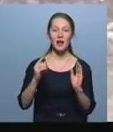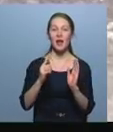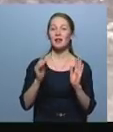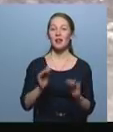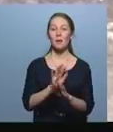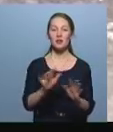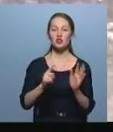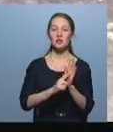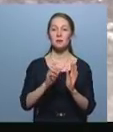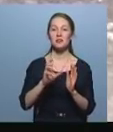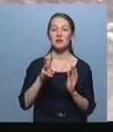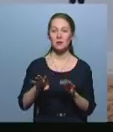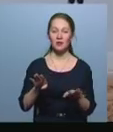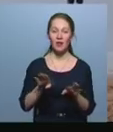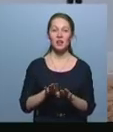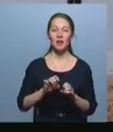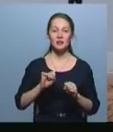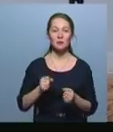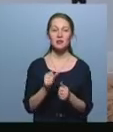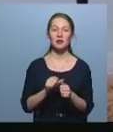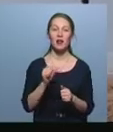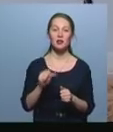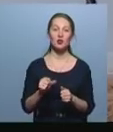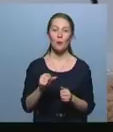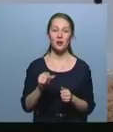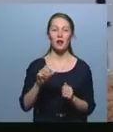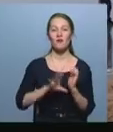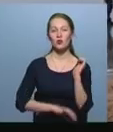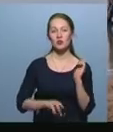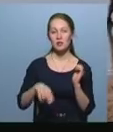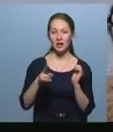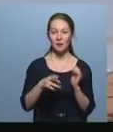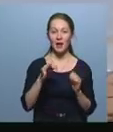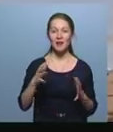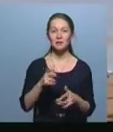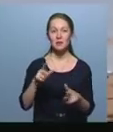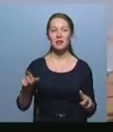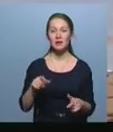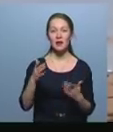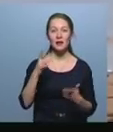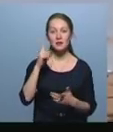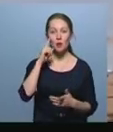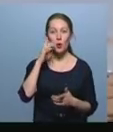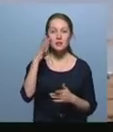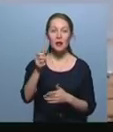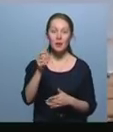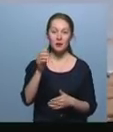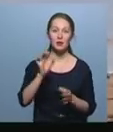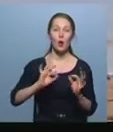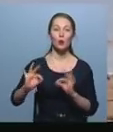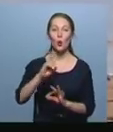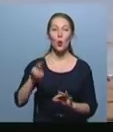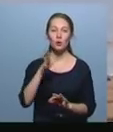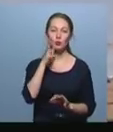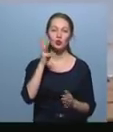сантиметров. Так водоемы в Удмуртии промерзают обычно только к концу декабря. Кроме того, спасатели, если заметят, за выход на тонкий лед будут наказывать, штраф